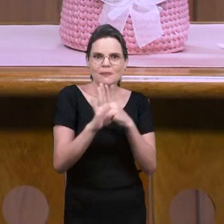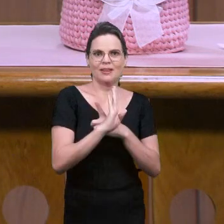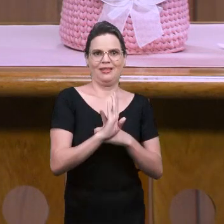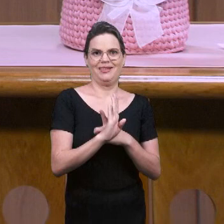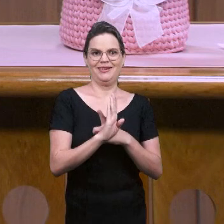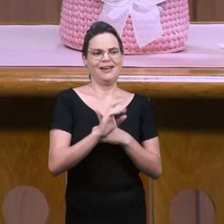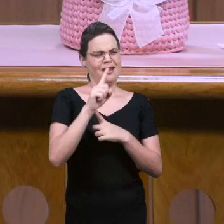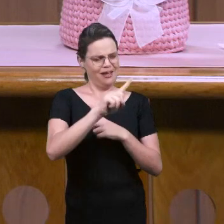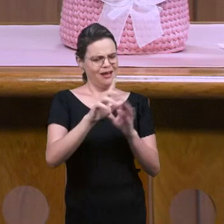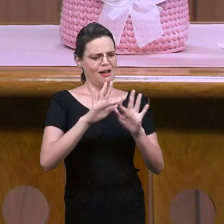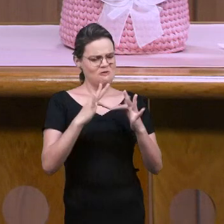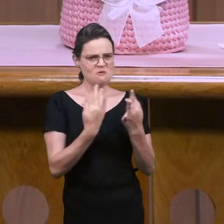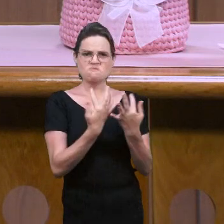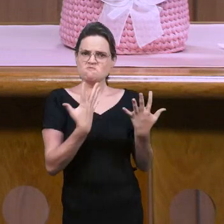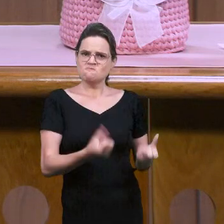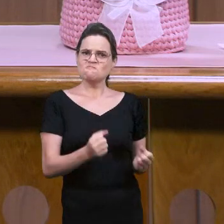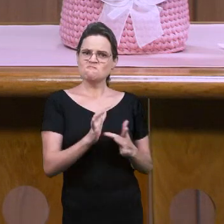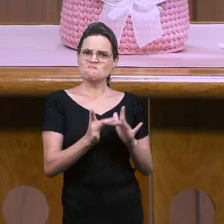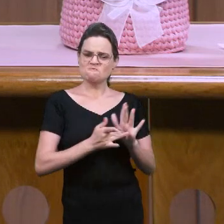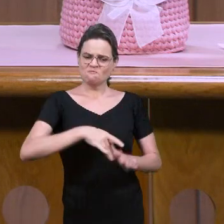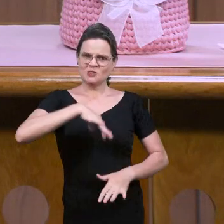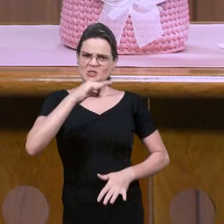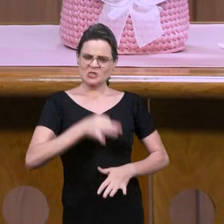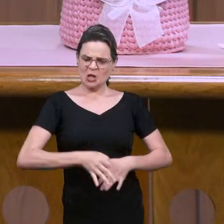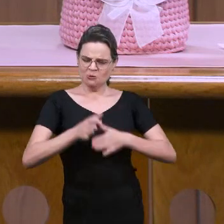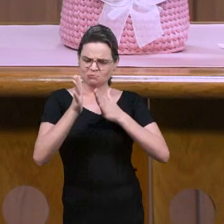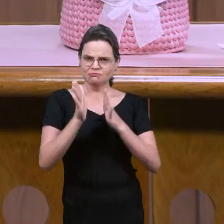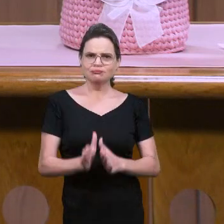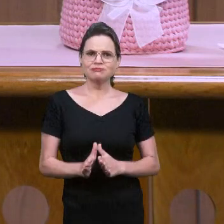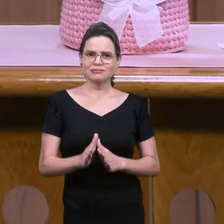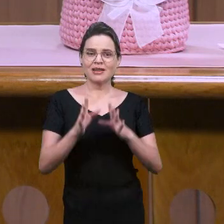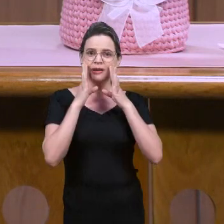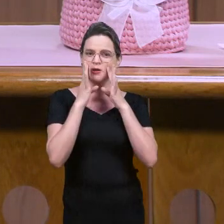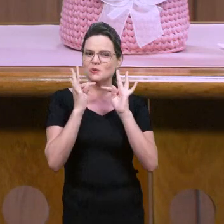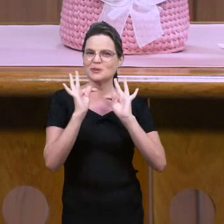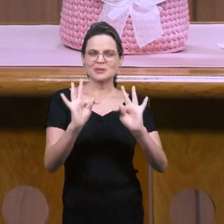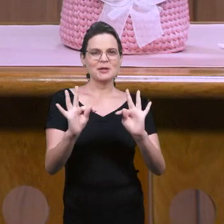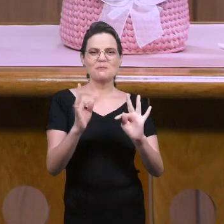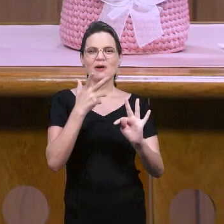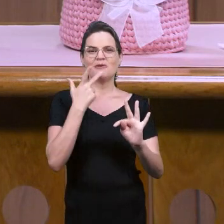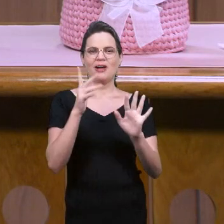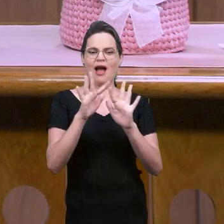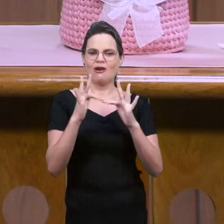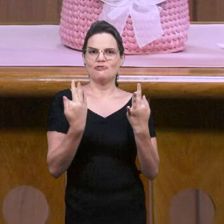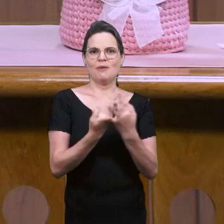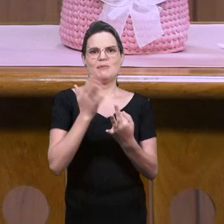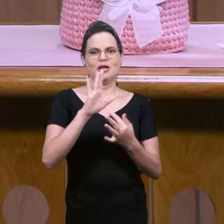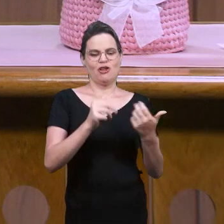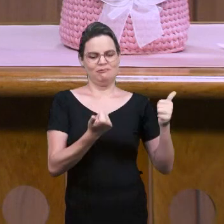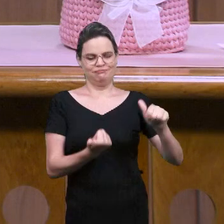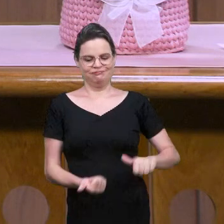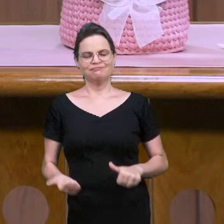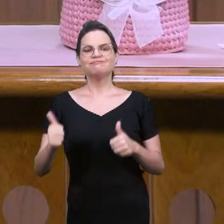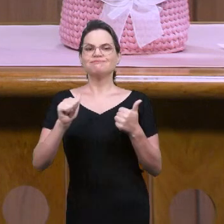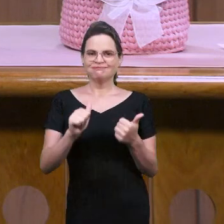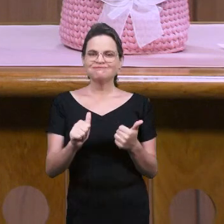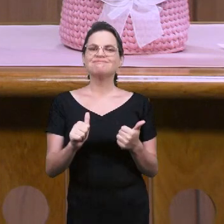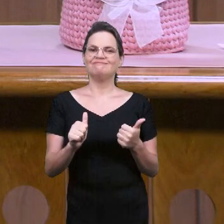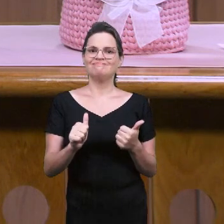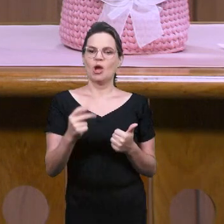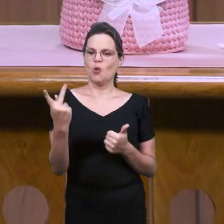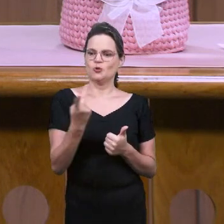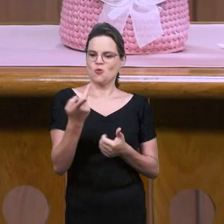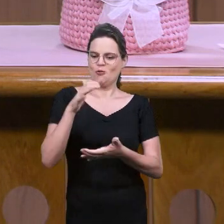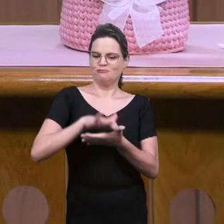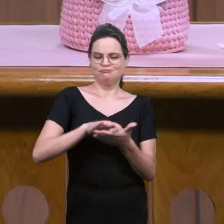bibliques. Et la manière comme cette famille s'est définie de telle manière que cette famille a été baptisée. Donc le couple